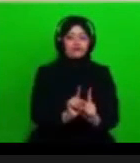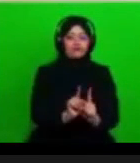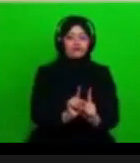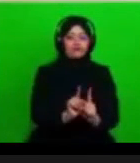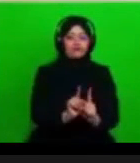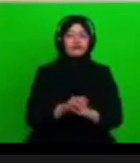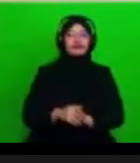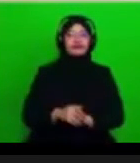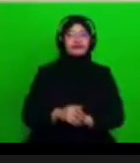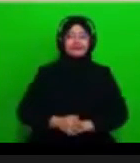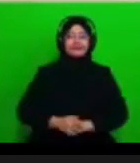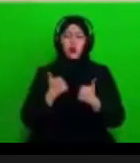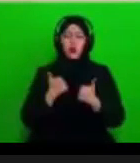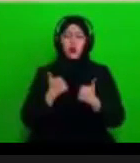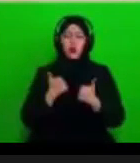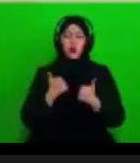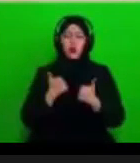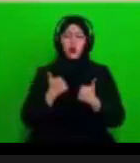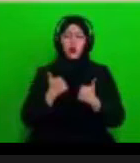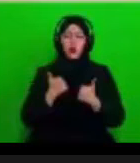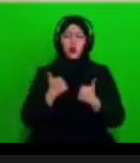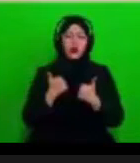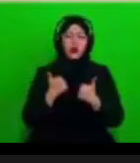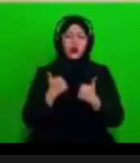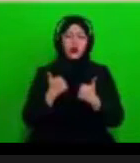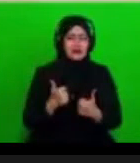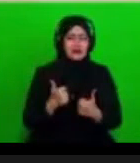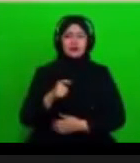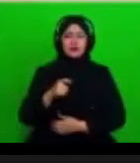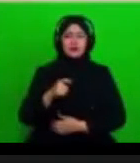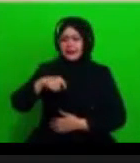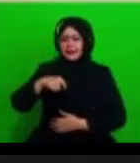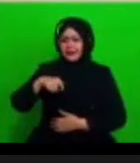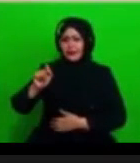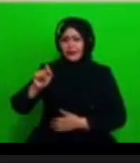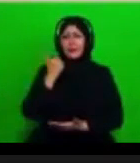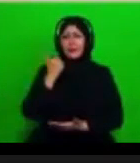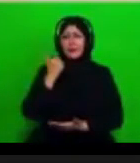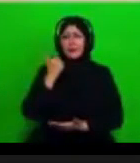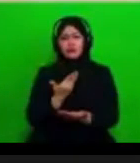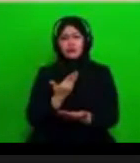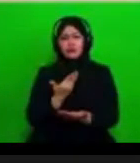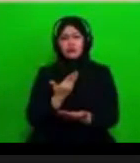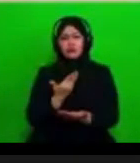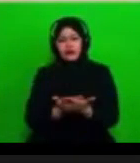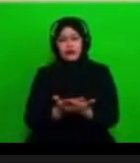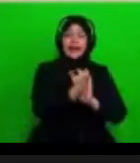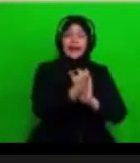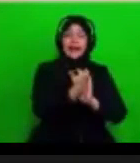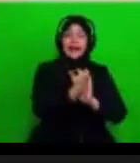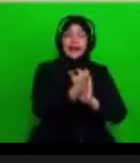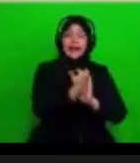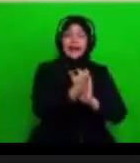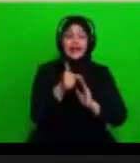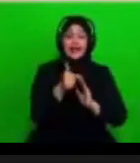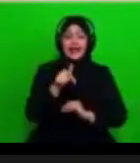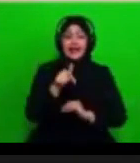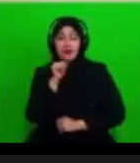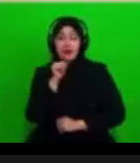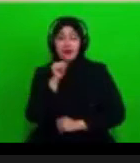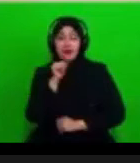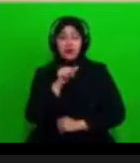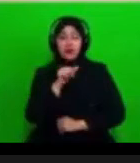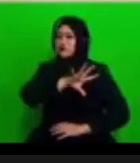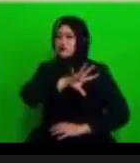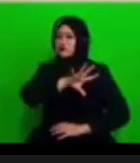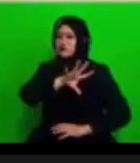ibu-ibu hebat, betul. Luar biasa. Terima kasih. Betul. Dan untuk sedikit sekedar informasi kita semua, bahkan persiapan ini ya, ketika kita